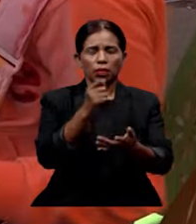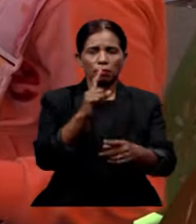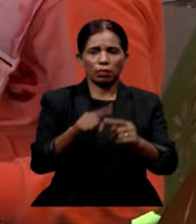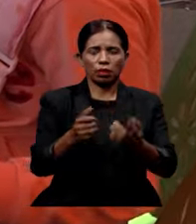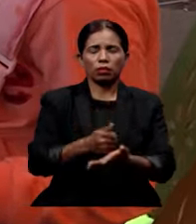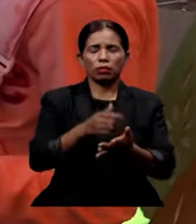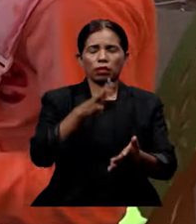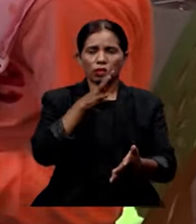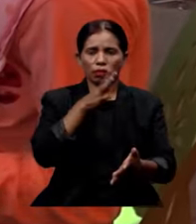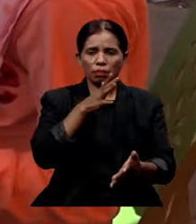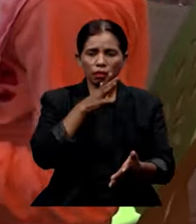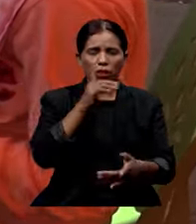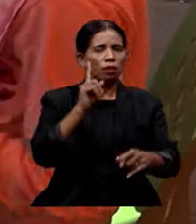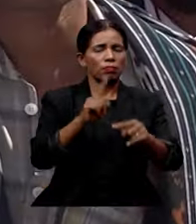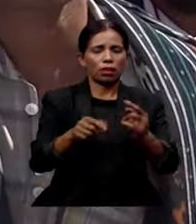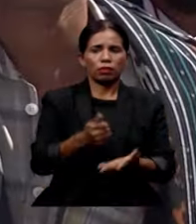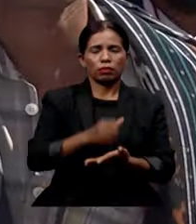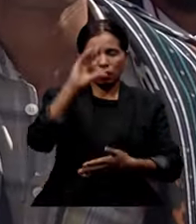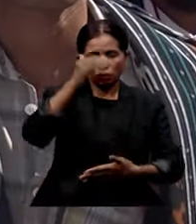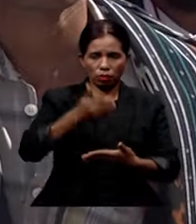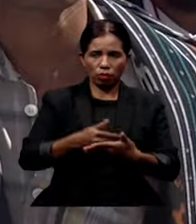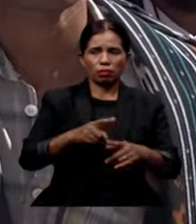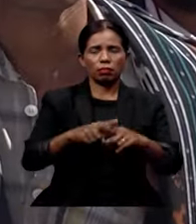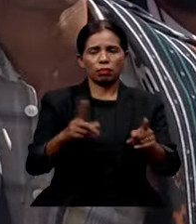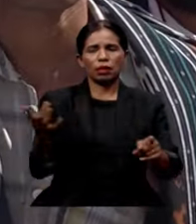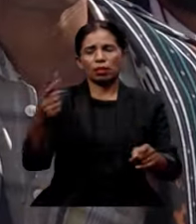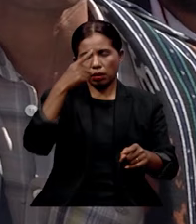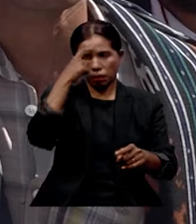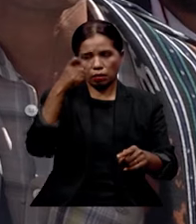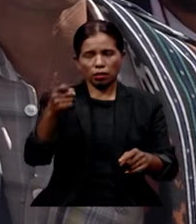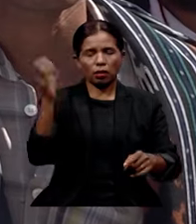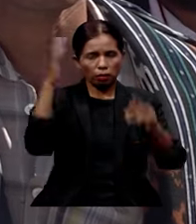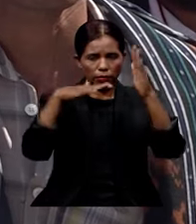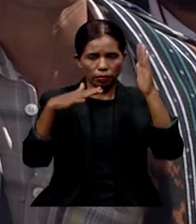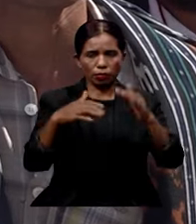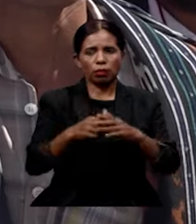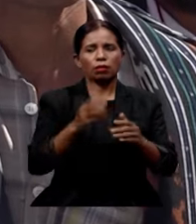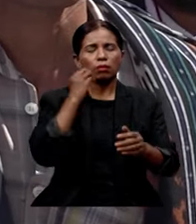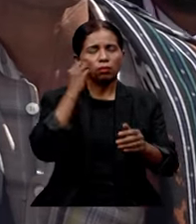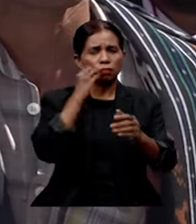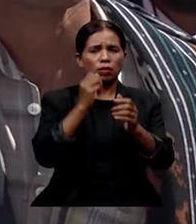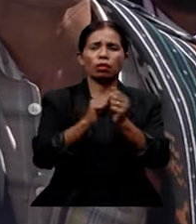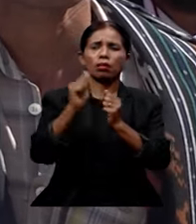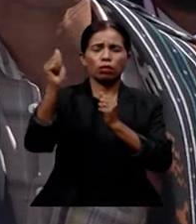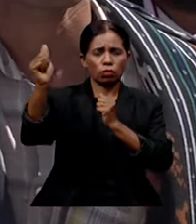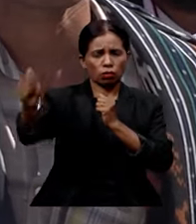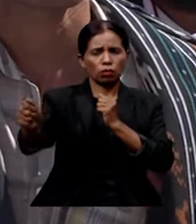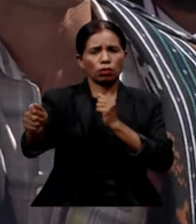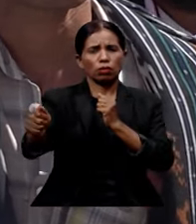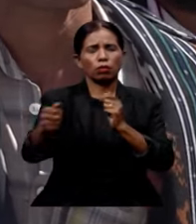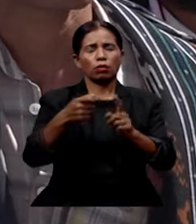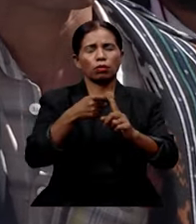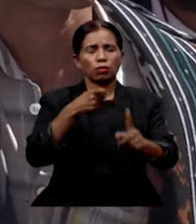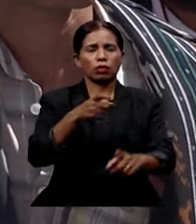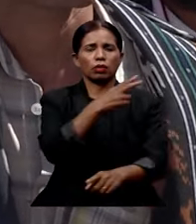labele salva oan bebe sira tamba nia problema dokli husi